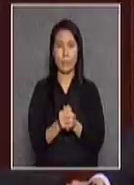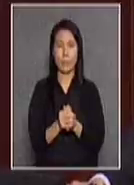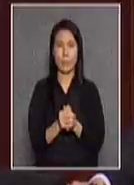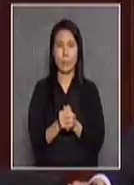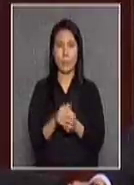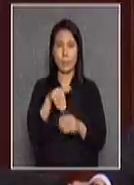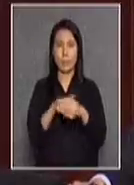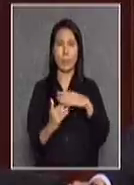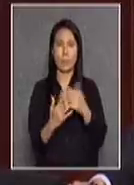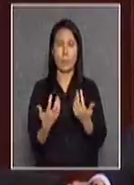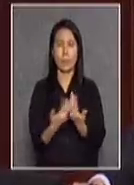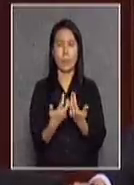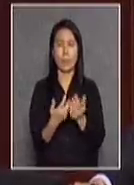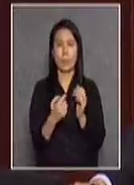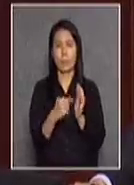停止表決，顯示結果。